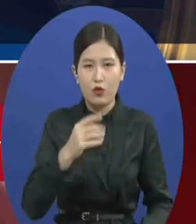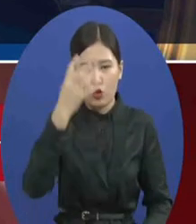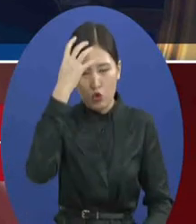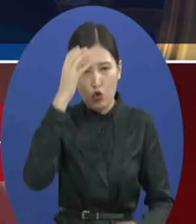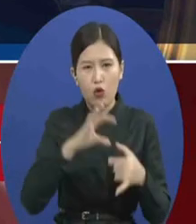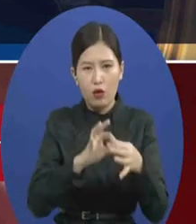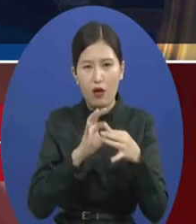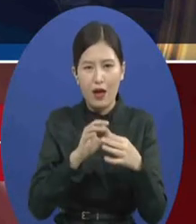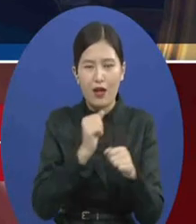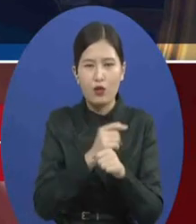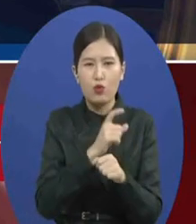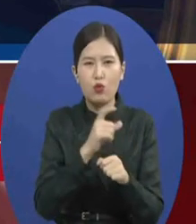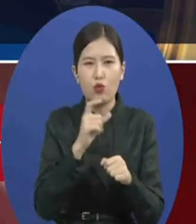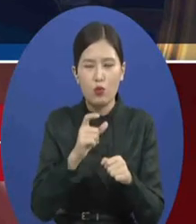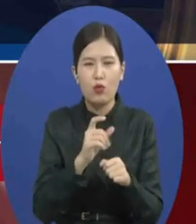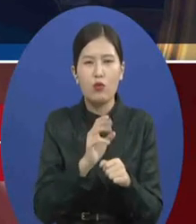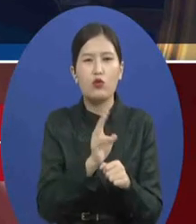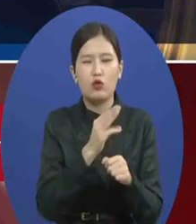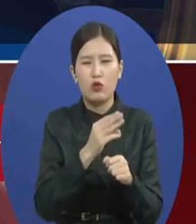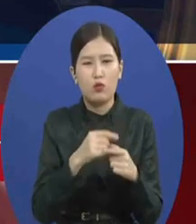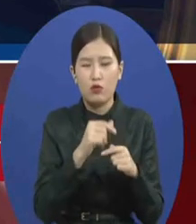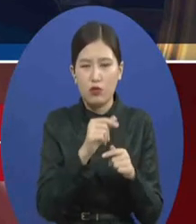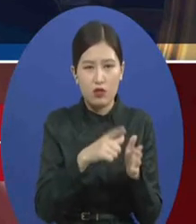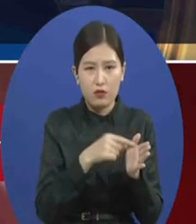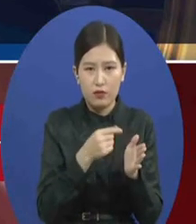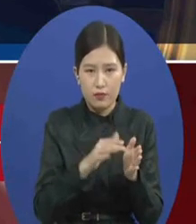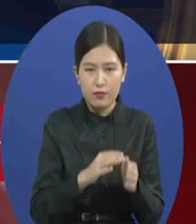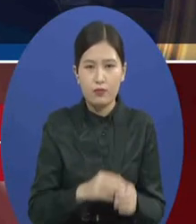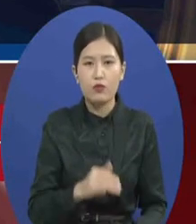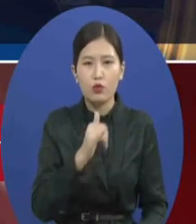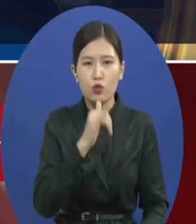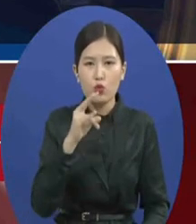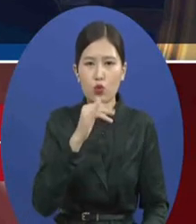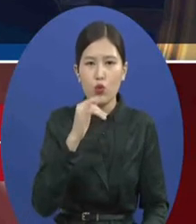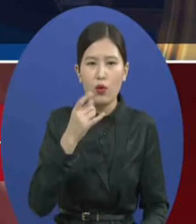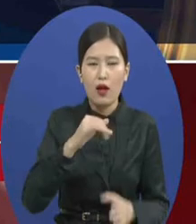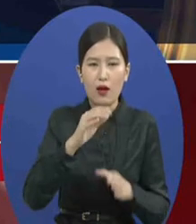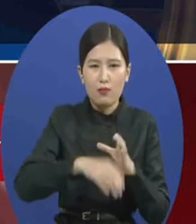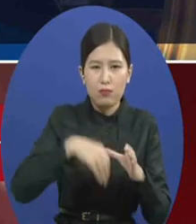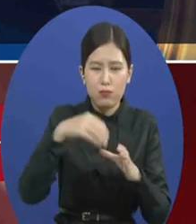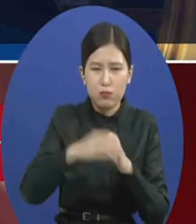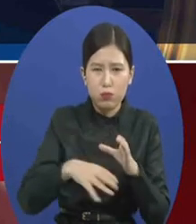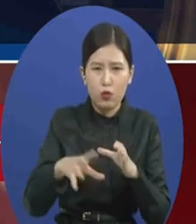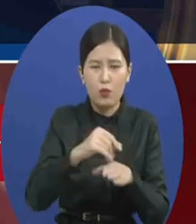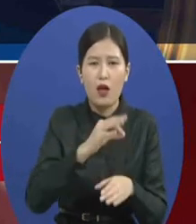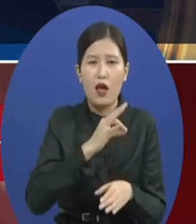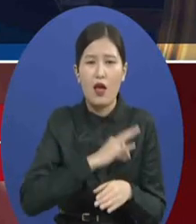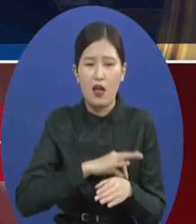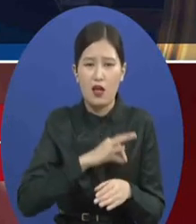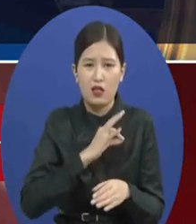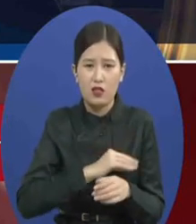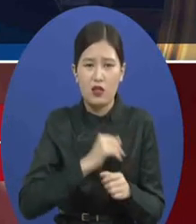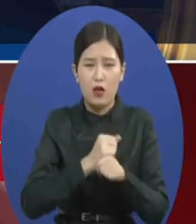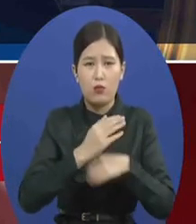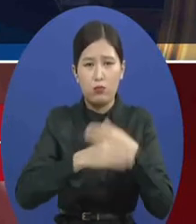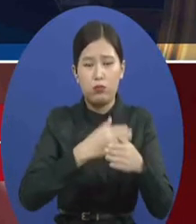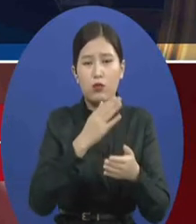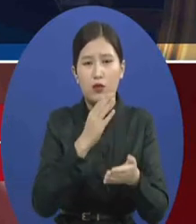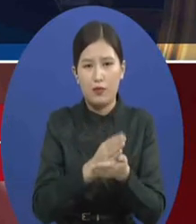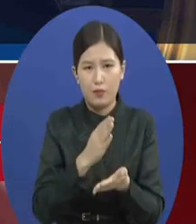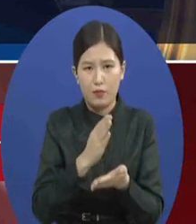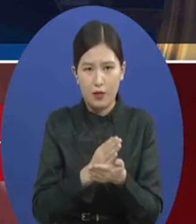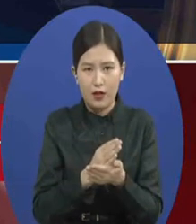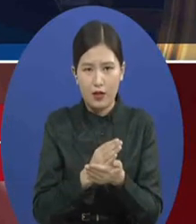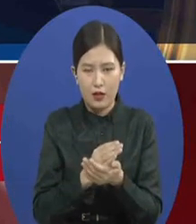ойлгомжтой. Уулуурхан олборлох боловсруулах үйлдвэрүүд. За эдгээр бол одоогоор бол ашигтай ажиллаж байгаа. Энэ одоо зарцуулж